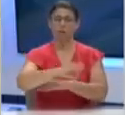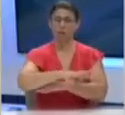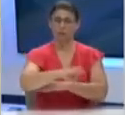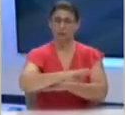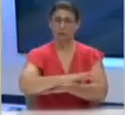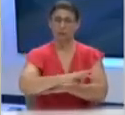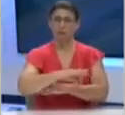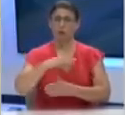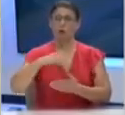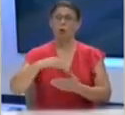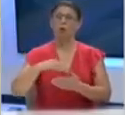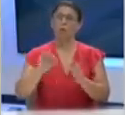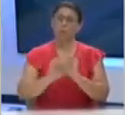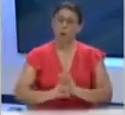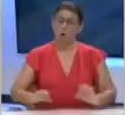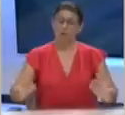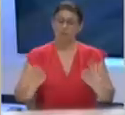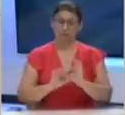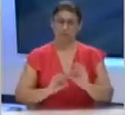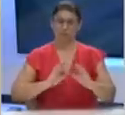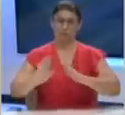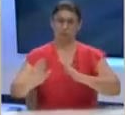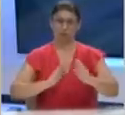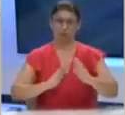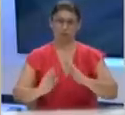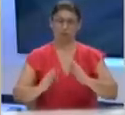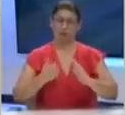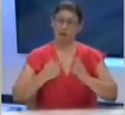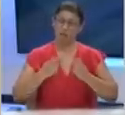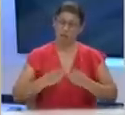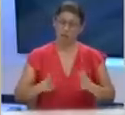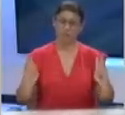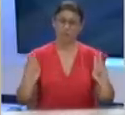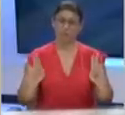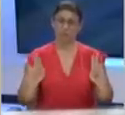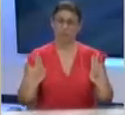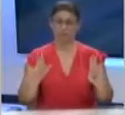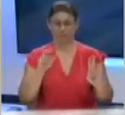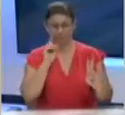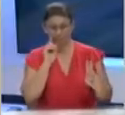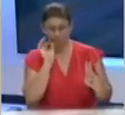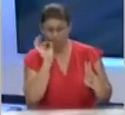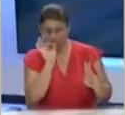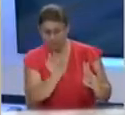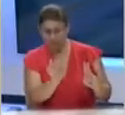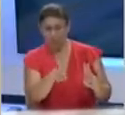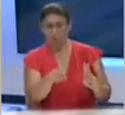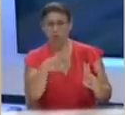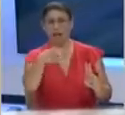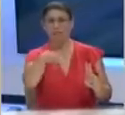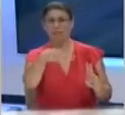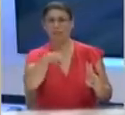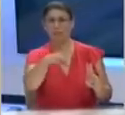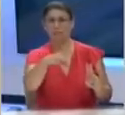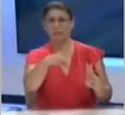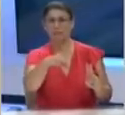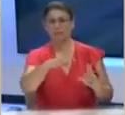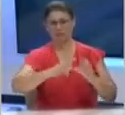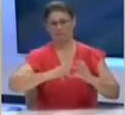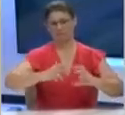έχει ανάγκη η πατρίδα μας. Πρώτα όμως, θα μου επιτρέψετε να εντοπίσω κάποιες αδυναμίες και κάποιες